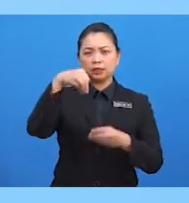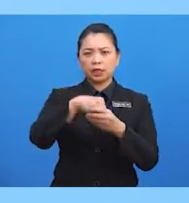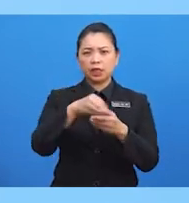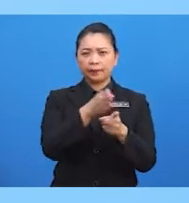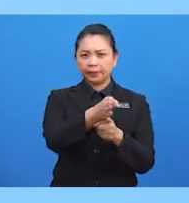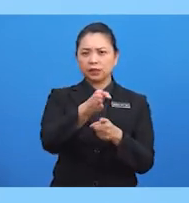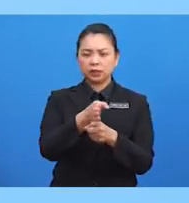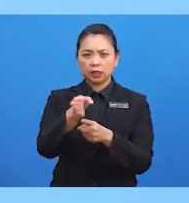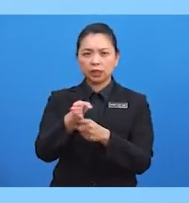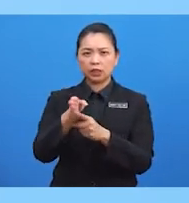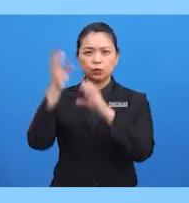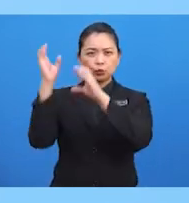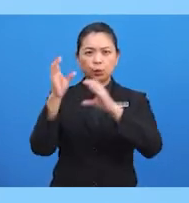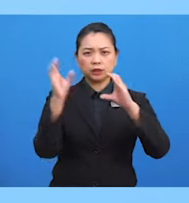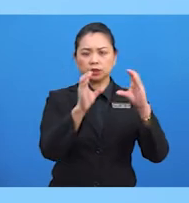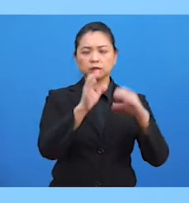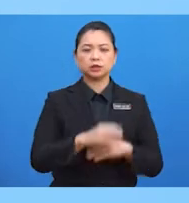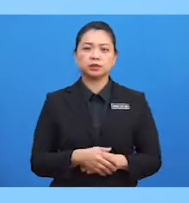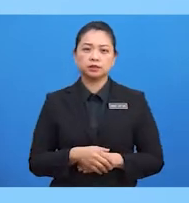bidang cuaca,